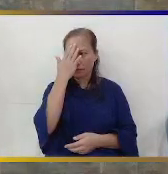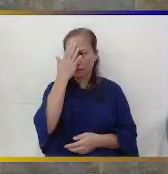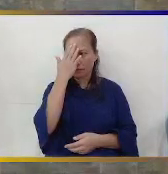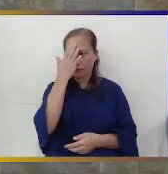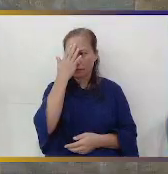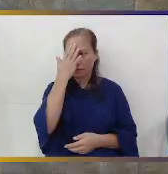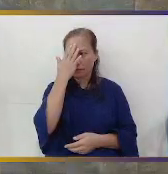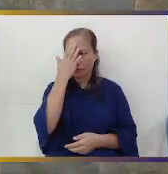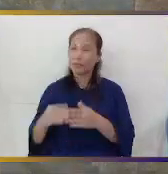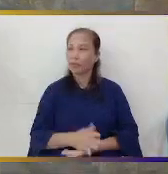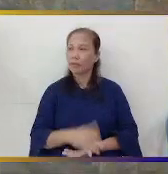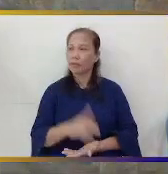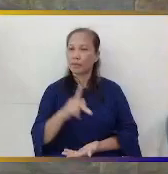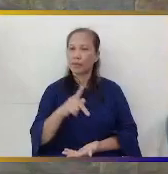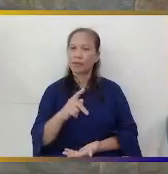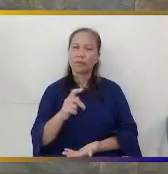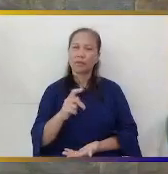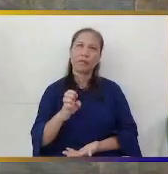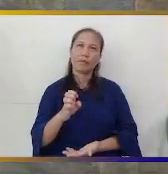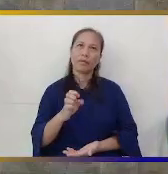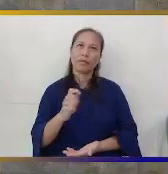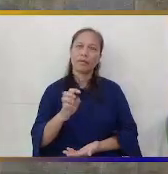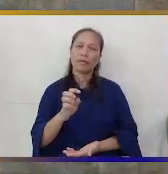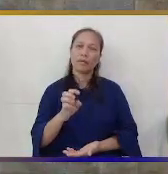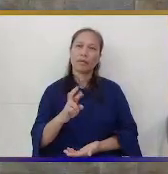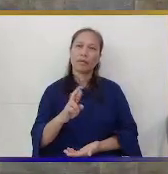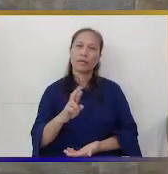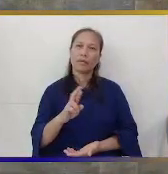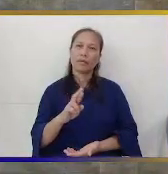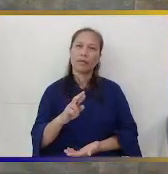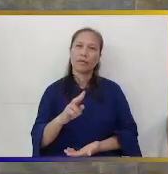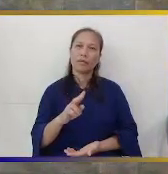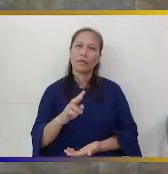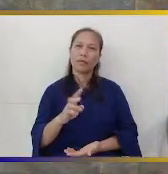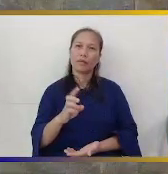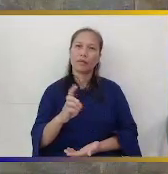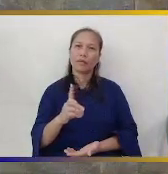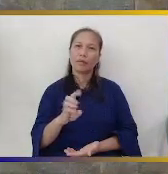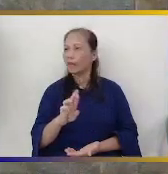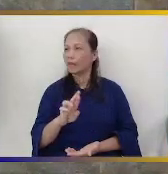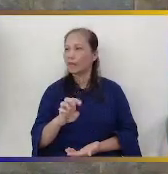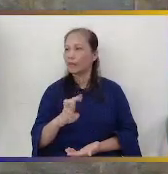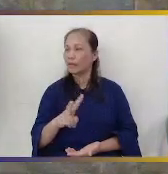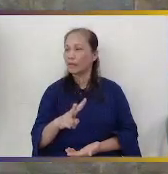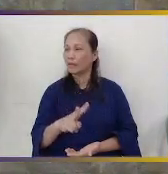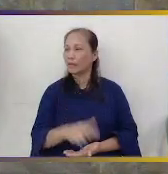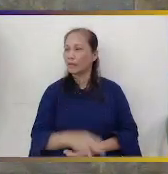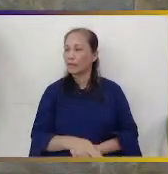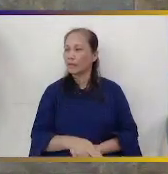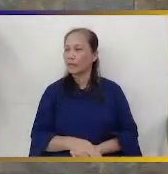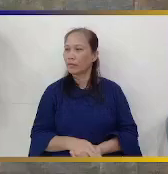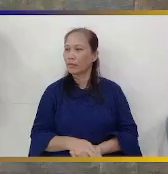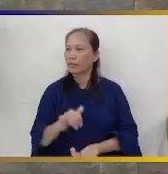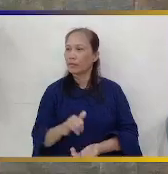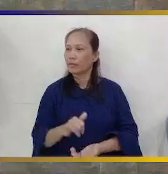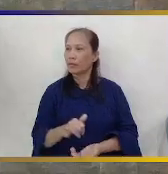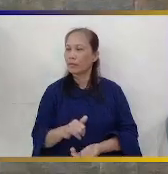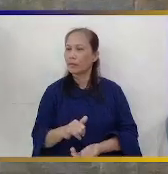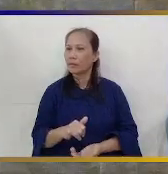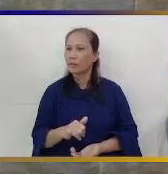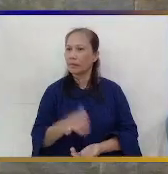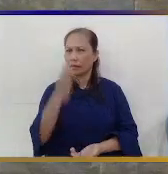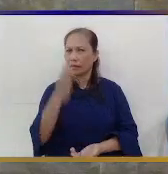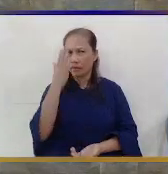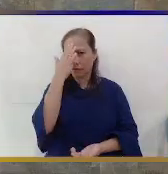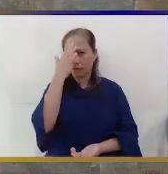si Peter de brew ng 11 during 1126 A okay siya po ay nagbig